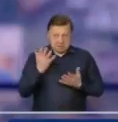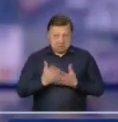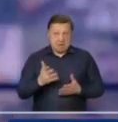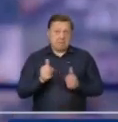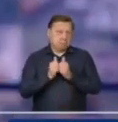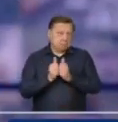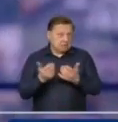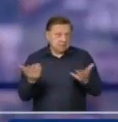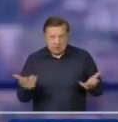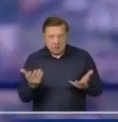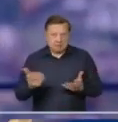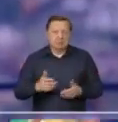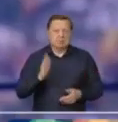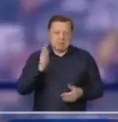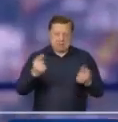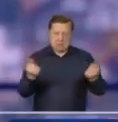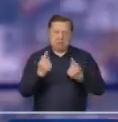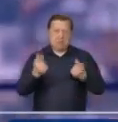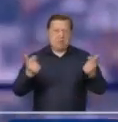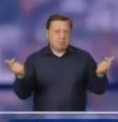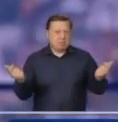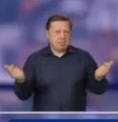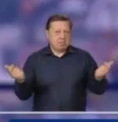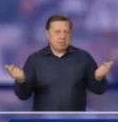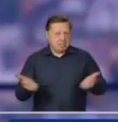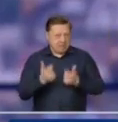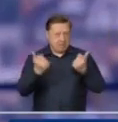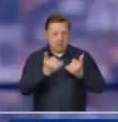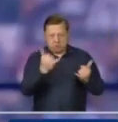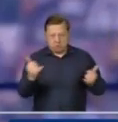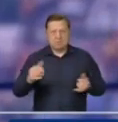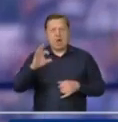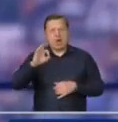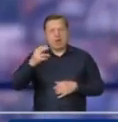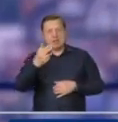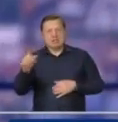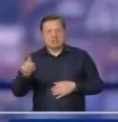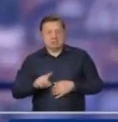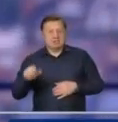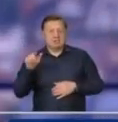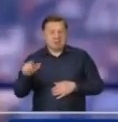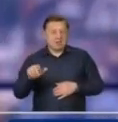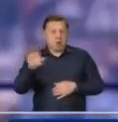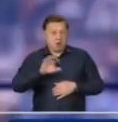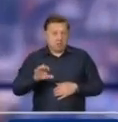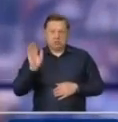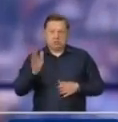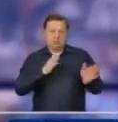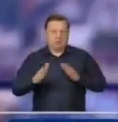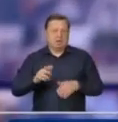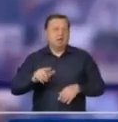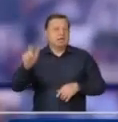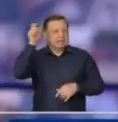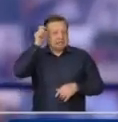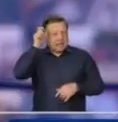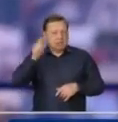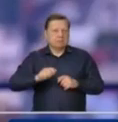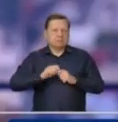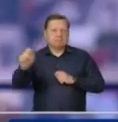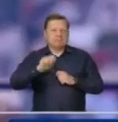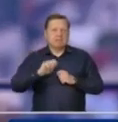często nawet niebezpiecznymi sytuacjami. Obserwatorzy ONZ muszą być na nie przygotowani. Centrum Przygotowań do Misji Zagranicznych w Kielcach